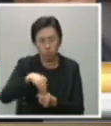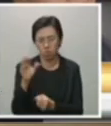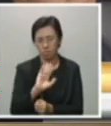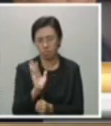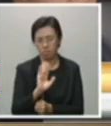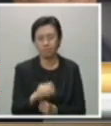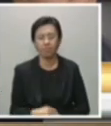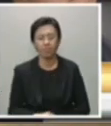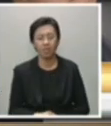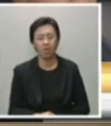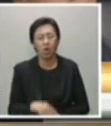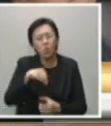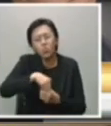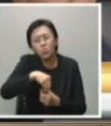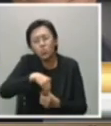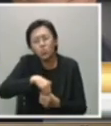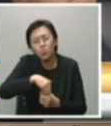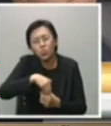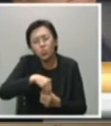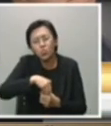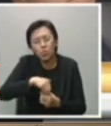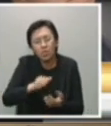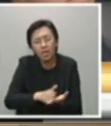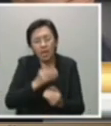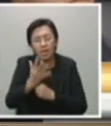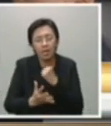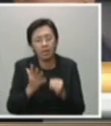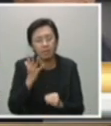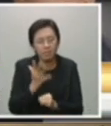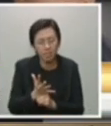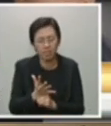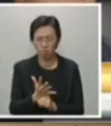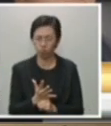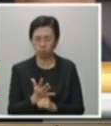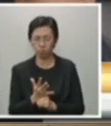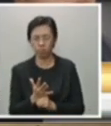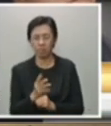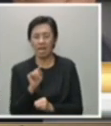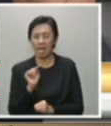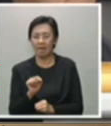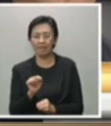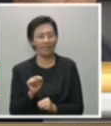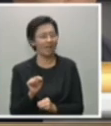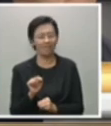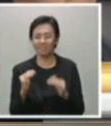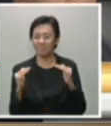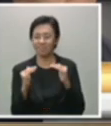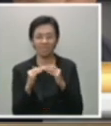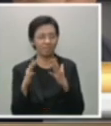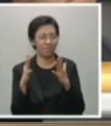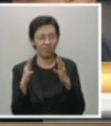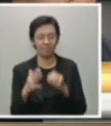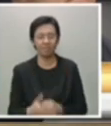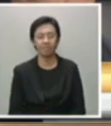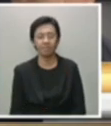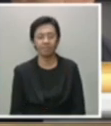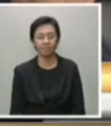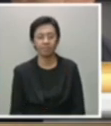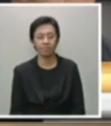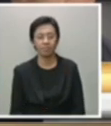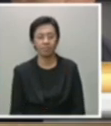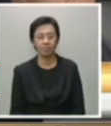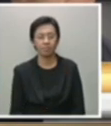พักดังกล่าวจนถึงปัจจุบันเป็นเวลากว่า5ปีจึงเป็นการอยู่โดยไม่มีสิทธิ์ในการพักอาศัย